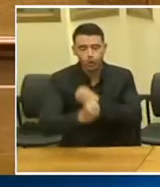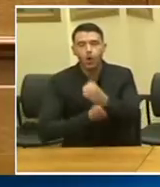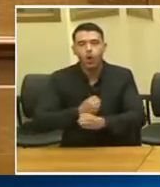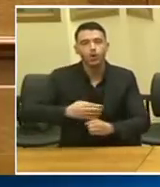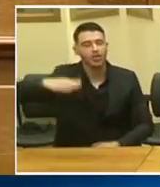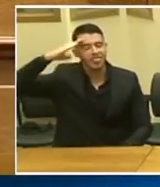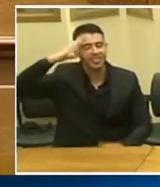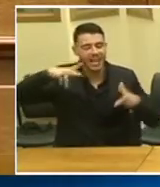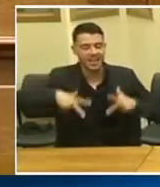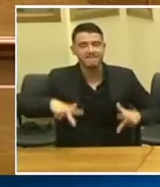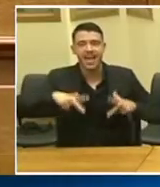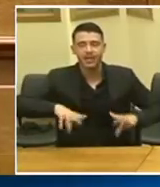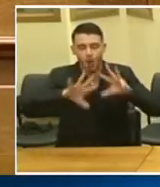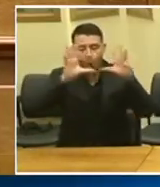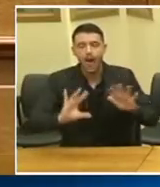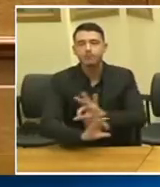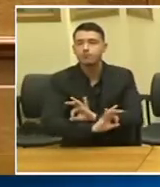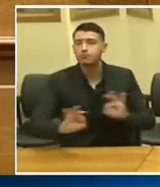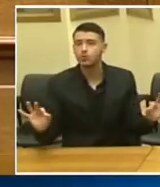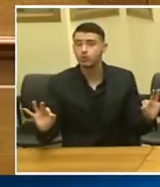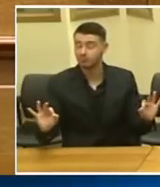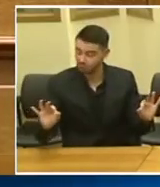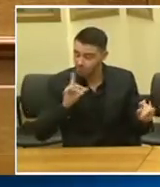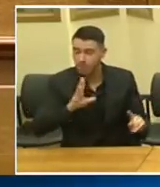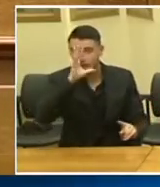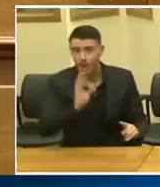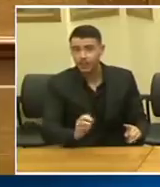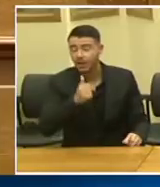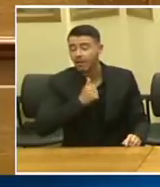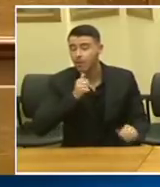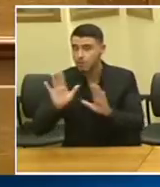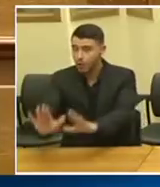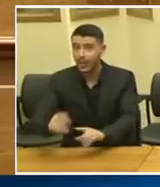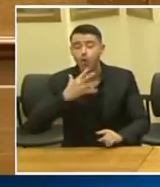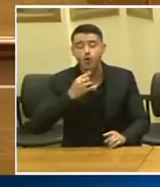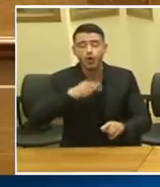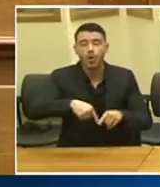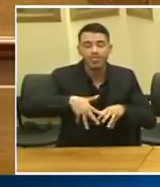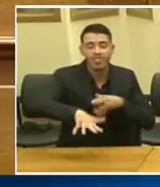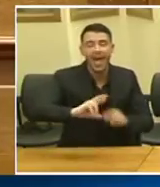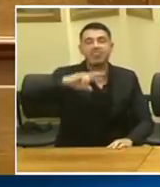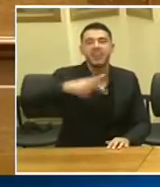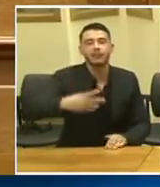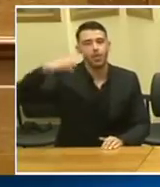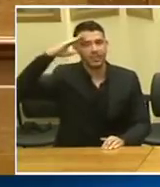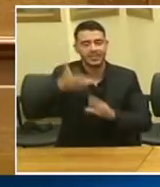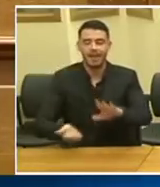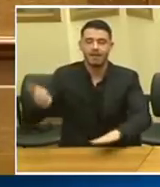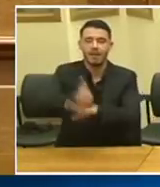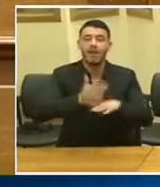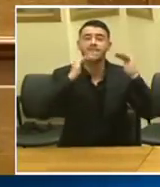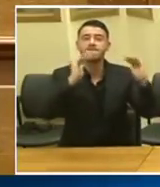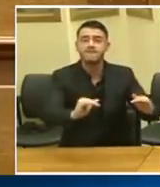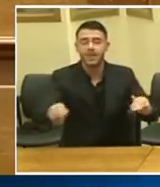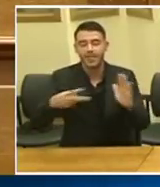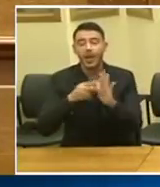διακυβέρνησης από τους 4 και οπλιστείτε με υπομονή, διότι έχει και δεύτερο ποτήρι. Θα τις χάσετε για τις εκλογές του